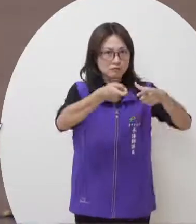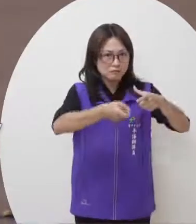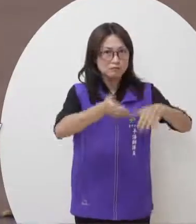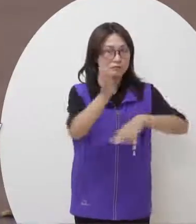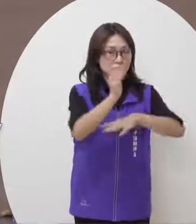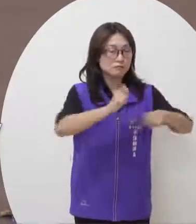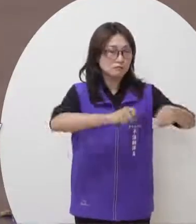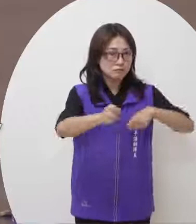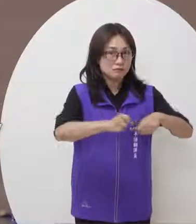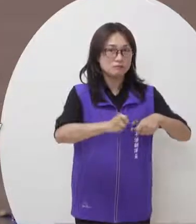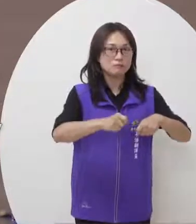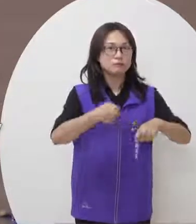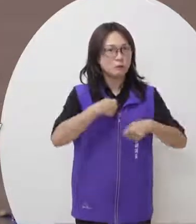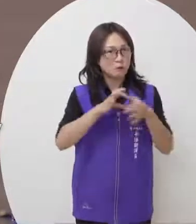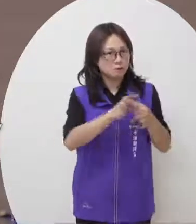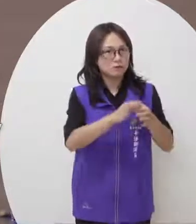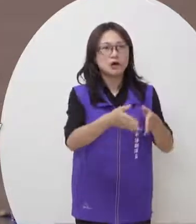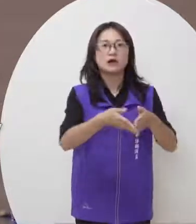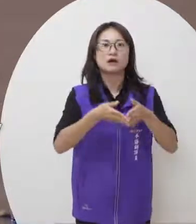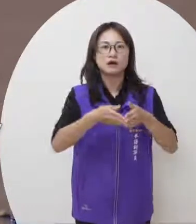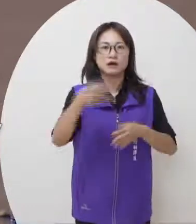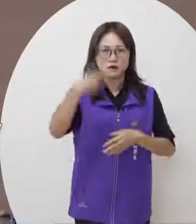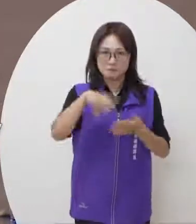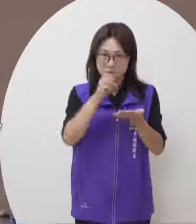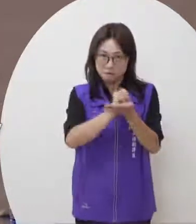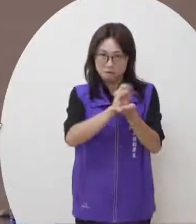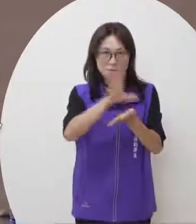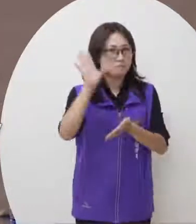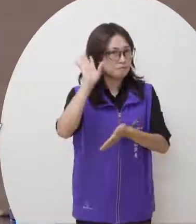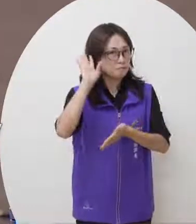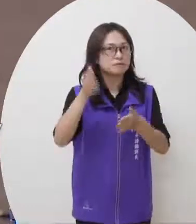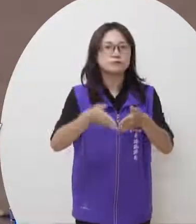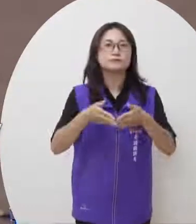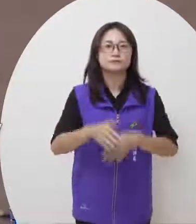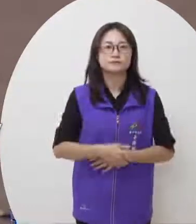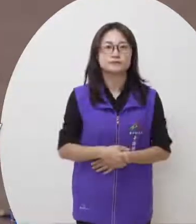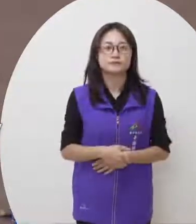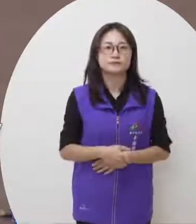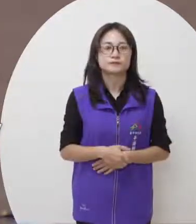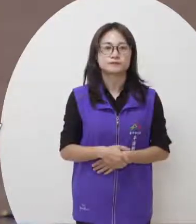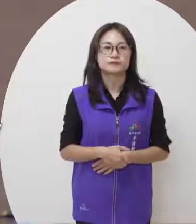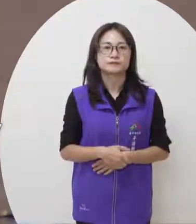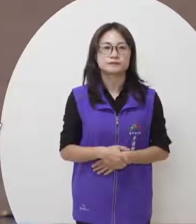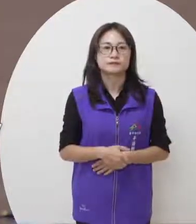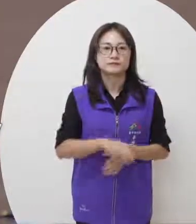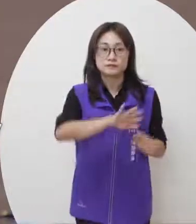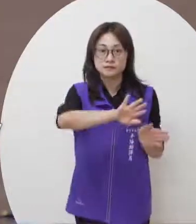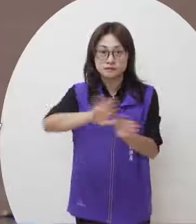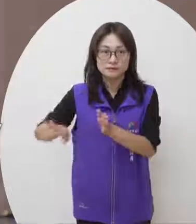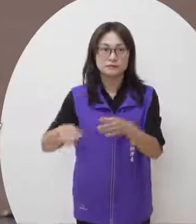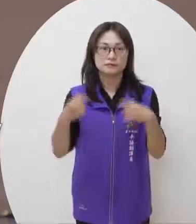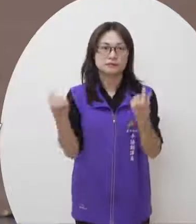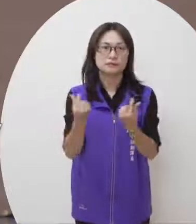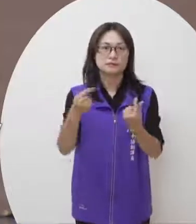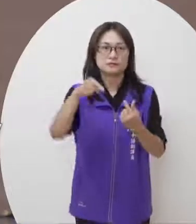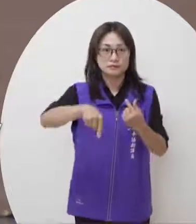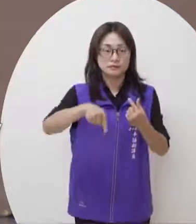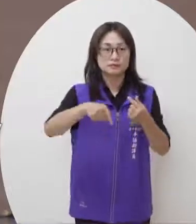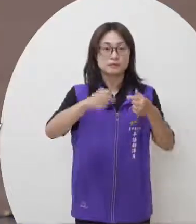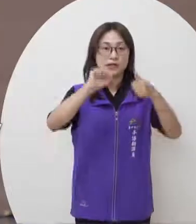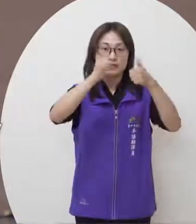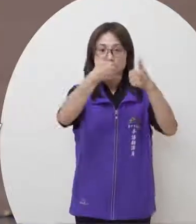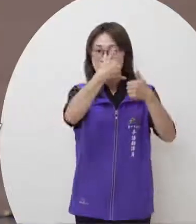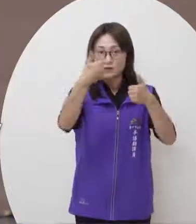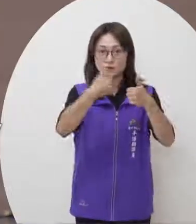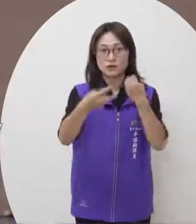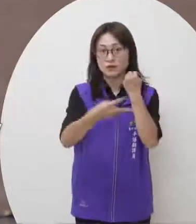要更加的关心，也要来做一些报告。另外呢我们这个当地的包括我们的议员，包括我们的里